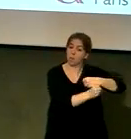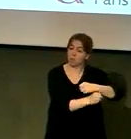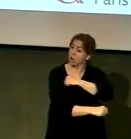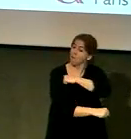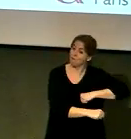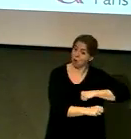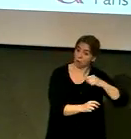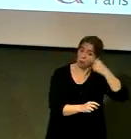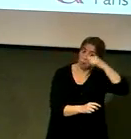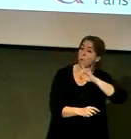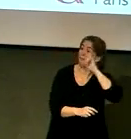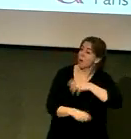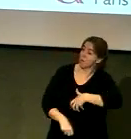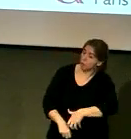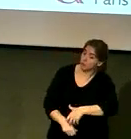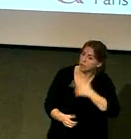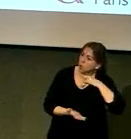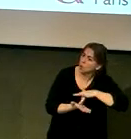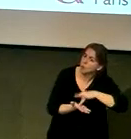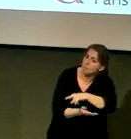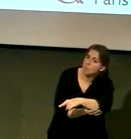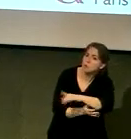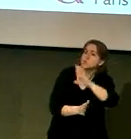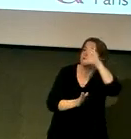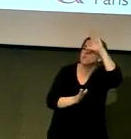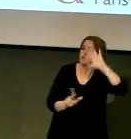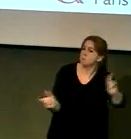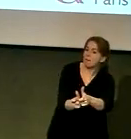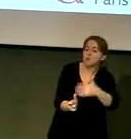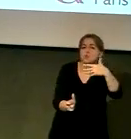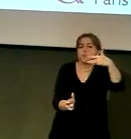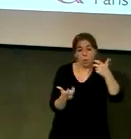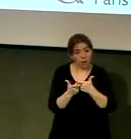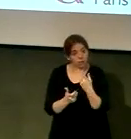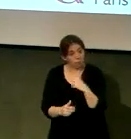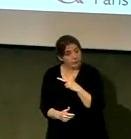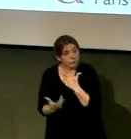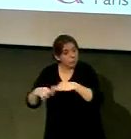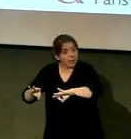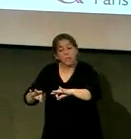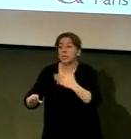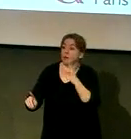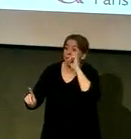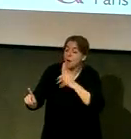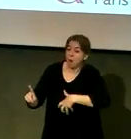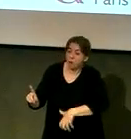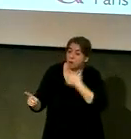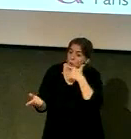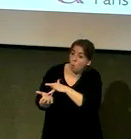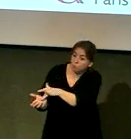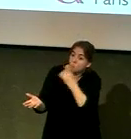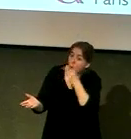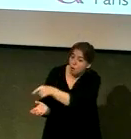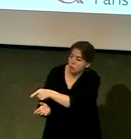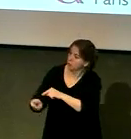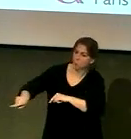femmes enceintes qui consomment. Il y a des pays où une femme qui est enceinte et qui consomme peut être mise en